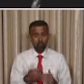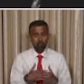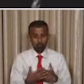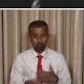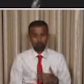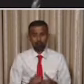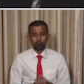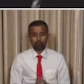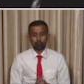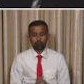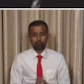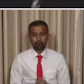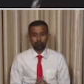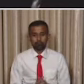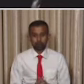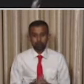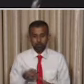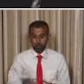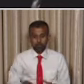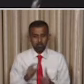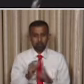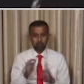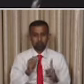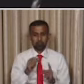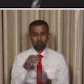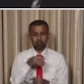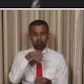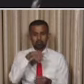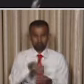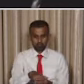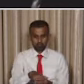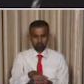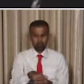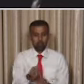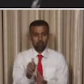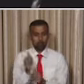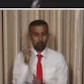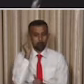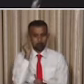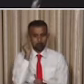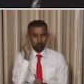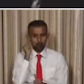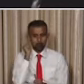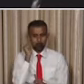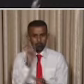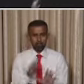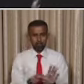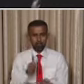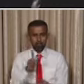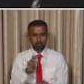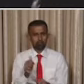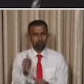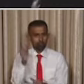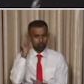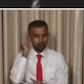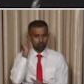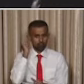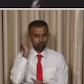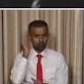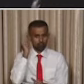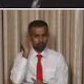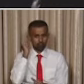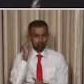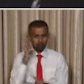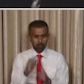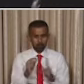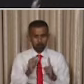ඒ නිසා මේ පාර්ලිමේන්තුව තුළම පසුගිය මීට වර්ෂ දෙකකට පෙර